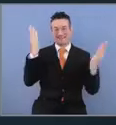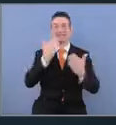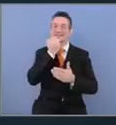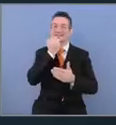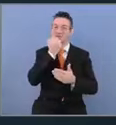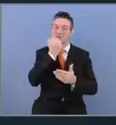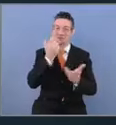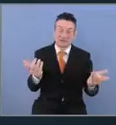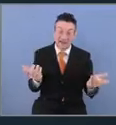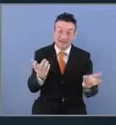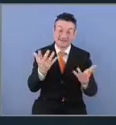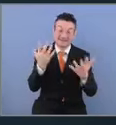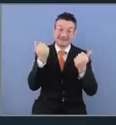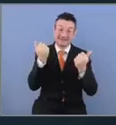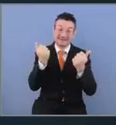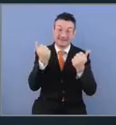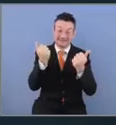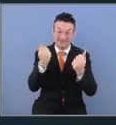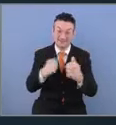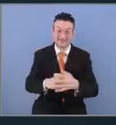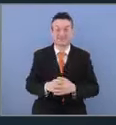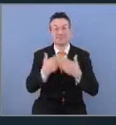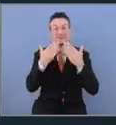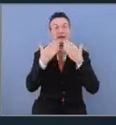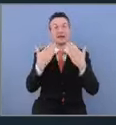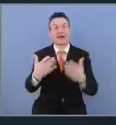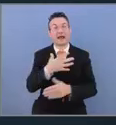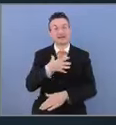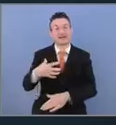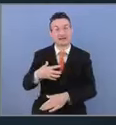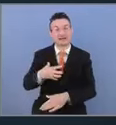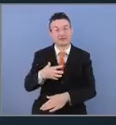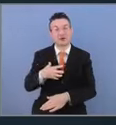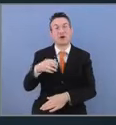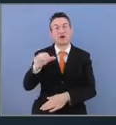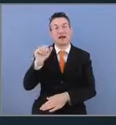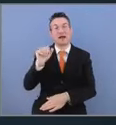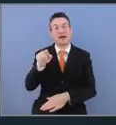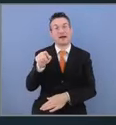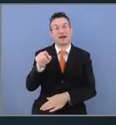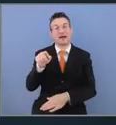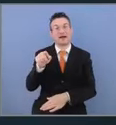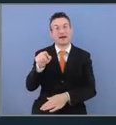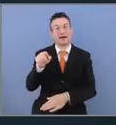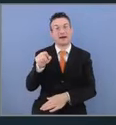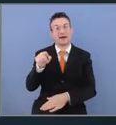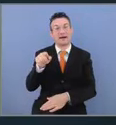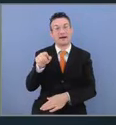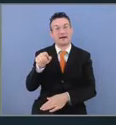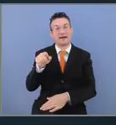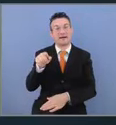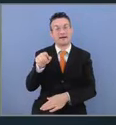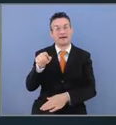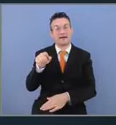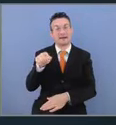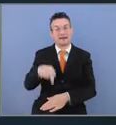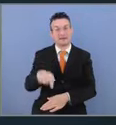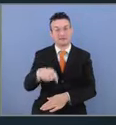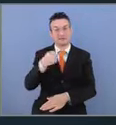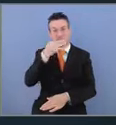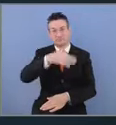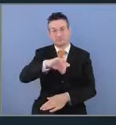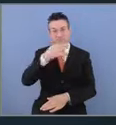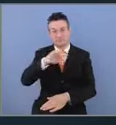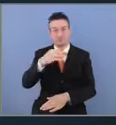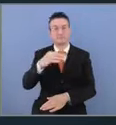davvero. Grazie, grazie Assessora. E proseguiamo con il contributo dell'istituzione regionale, come diceva